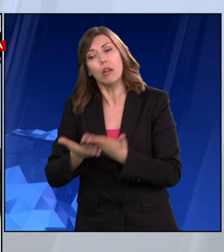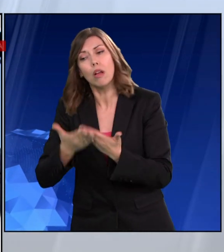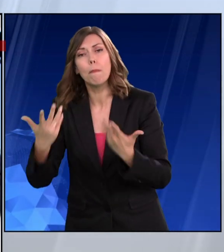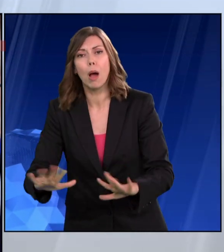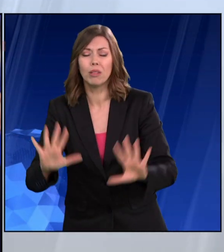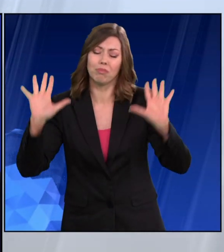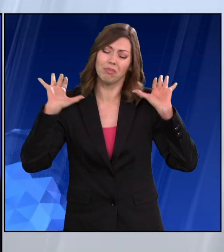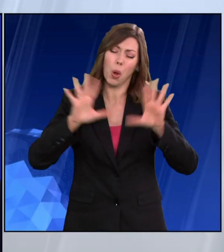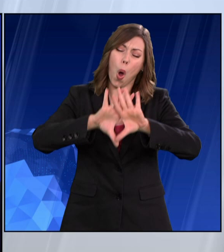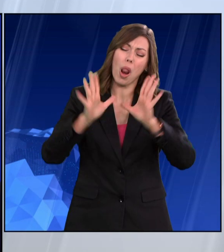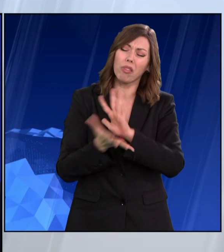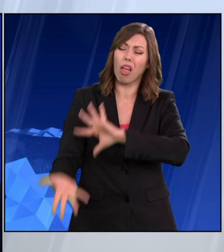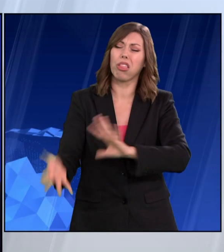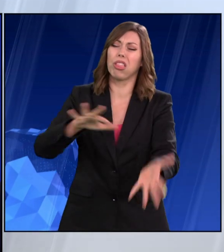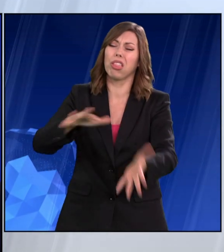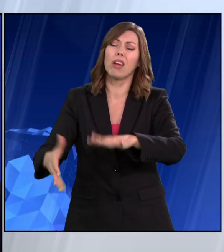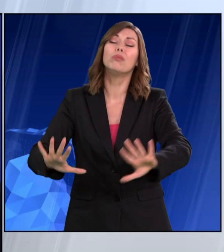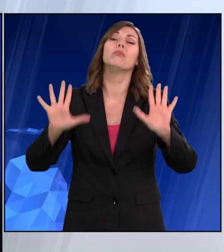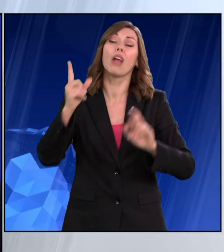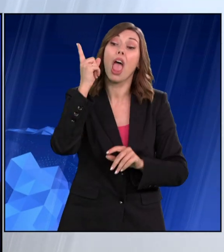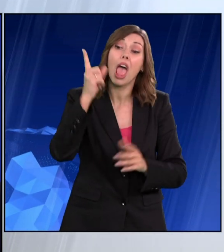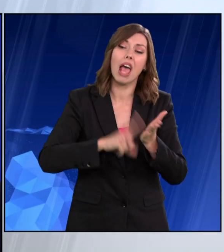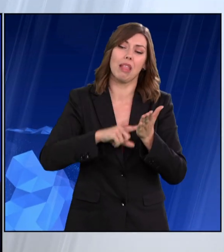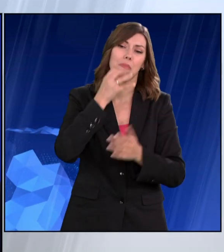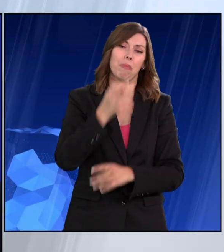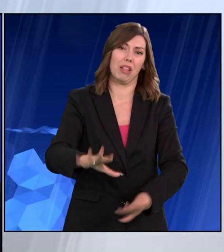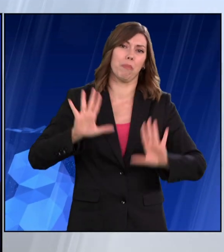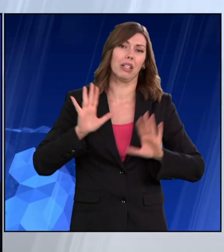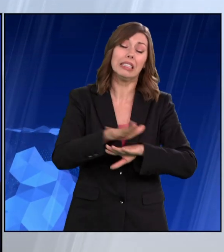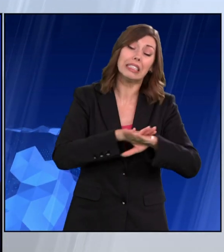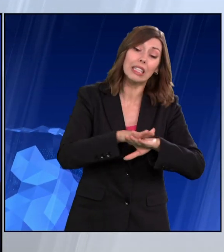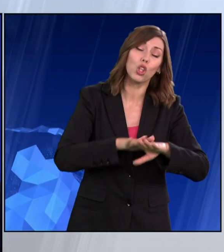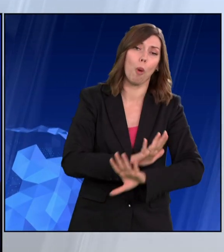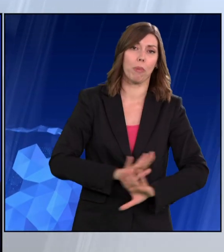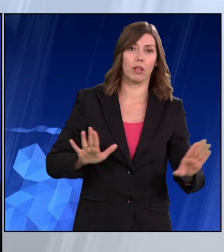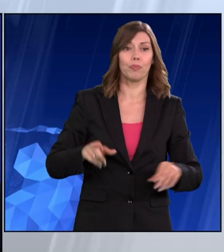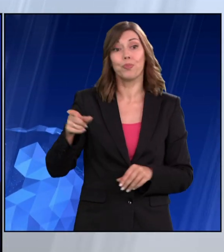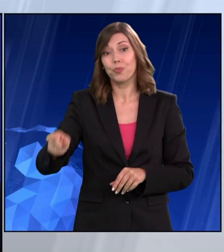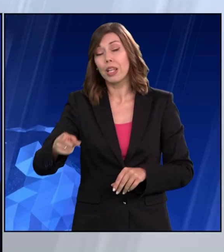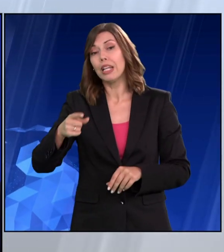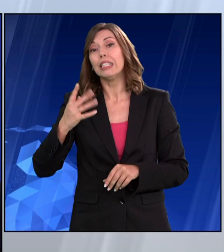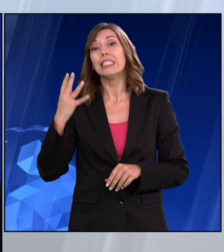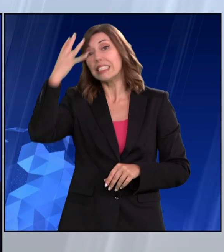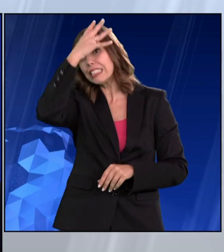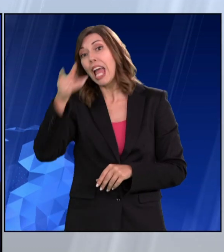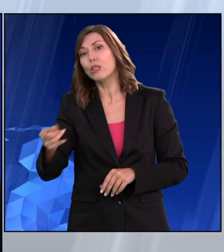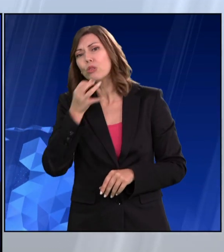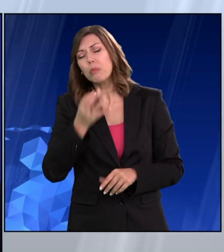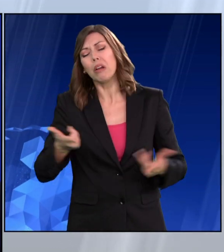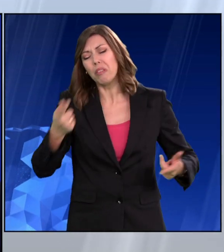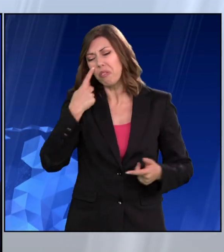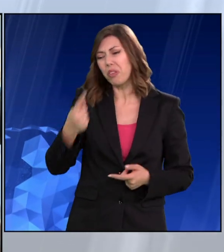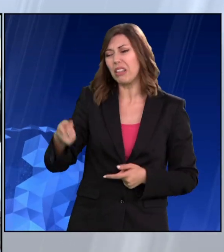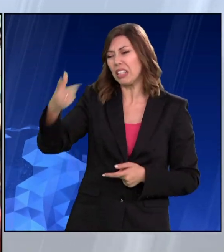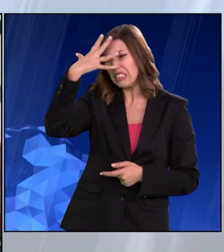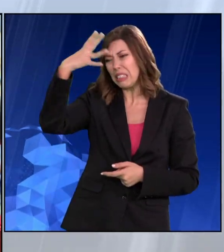Μια συγγνώμη. Απέδειξε για άλλη μια φορά ότι είναι ένας Τσίπρας από τα παλιά που ανήκει αμετάκλητα στο χθες και δεν μπορεί να υπηρετήσει τις ανάγκες του